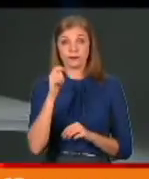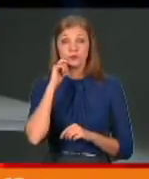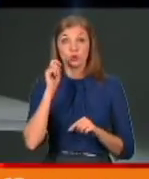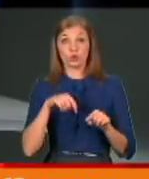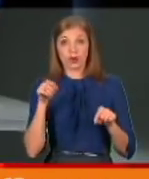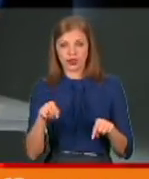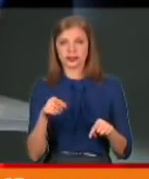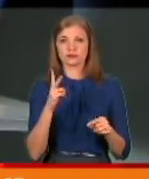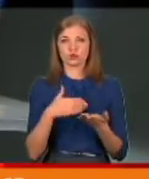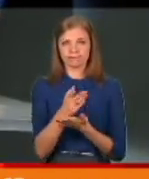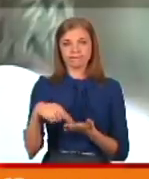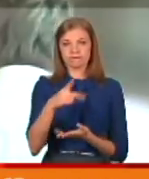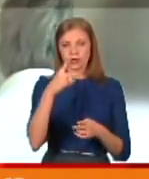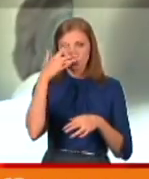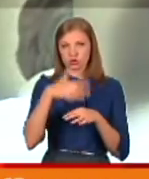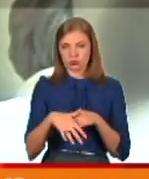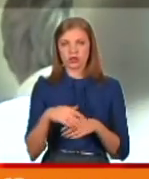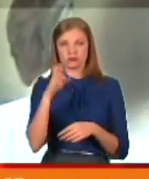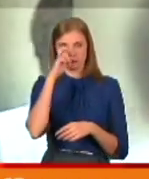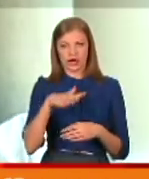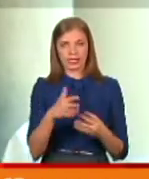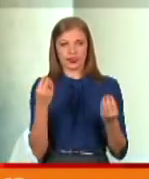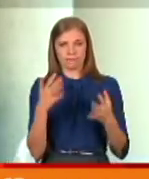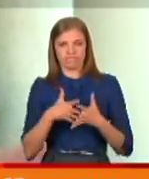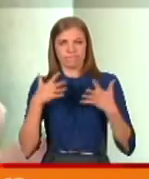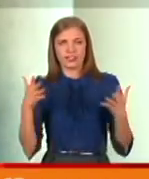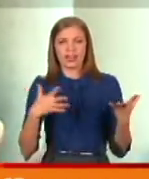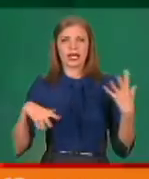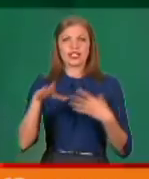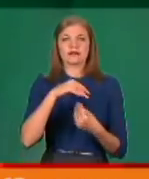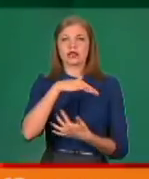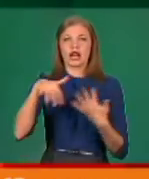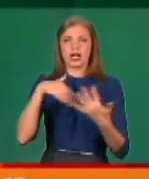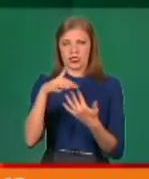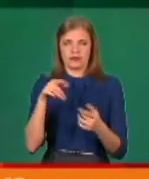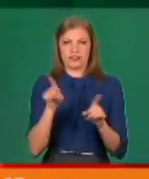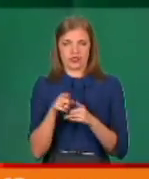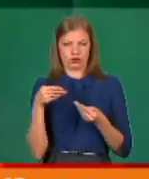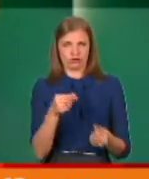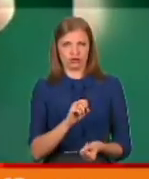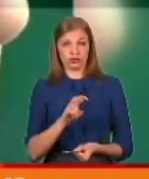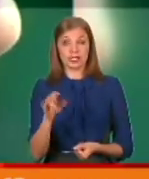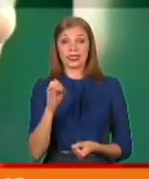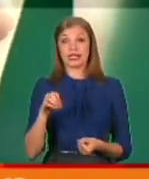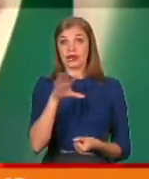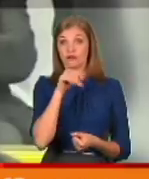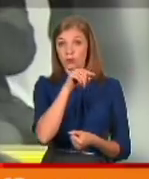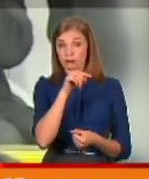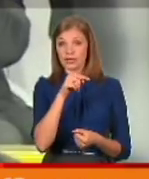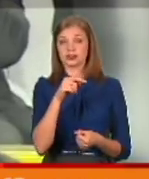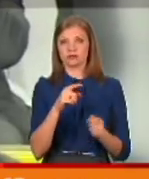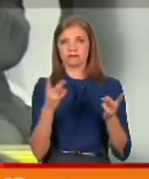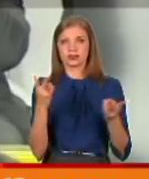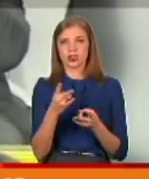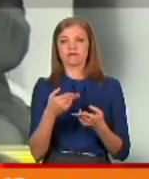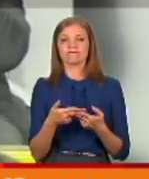Українським елітам потрібно зрозуміти, країна велика і усі шторми навколо – її шторми. Проте і європейським елітам настав